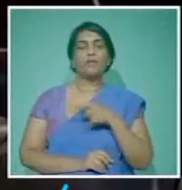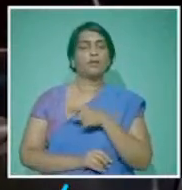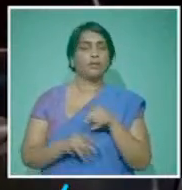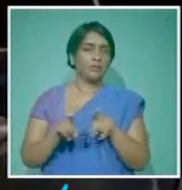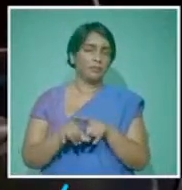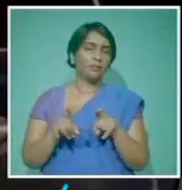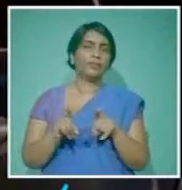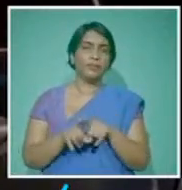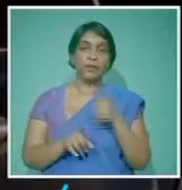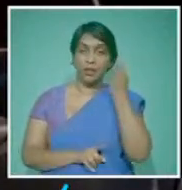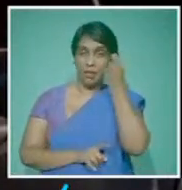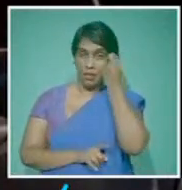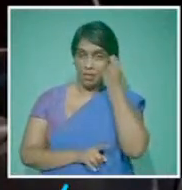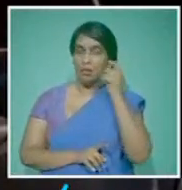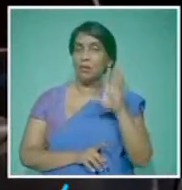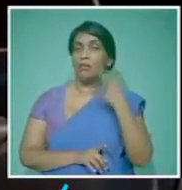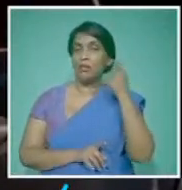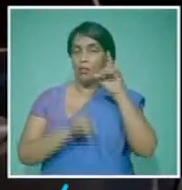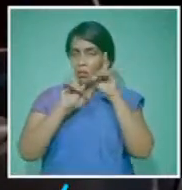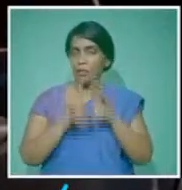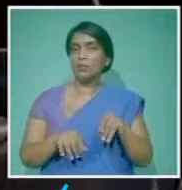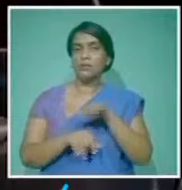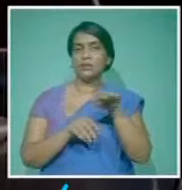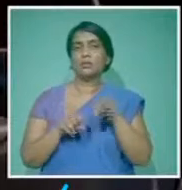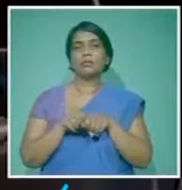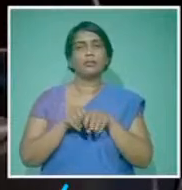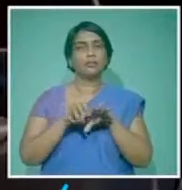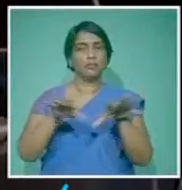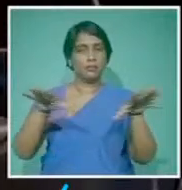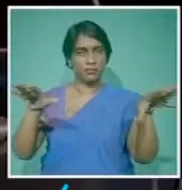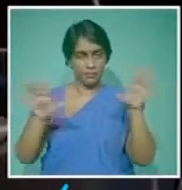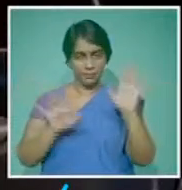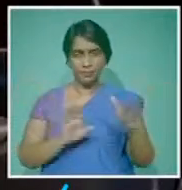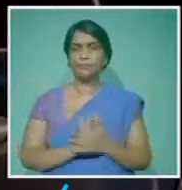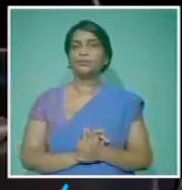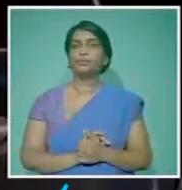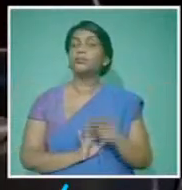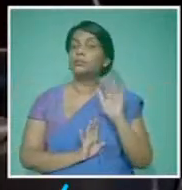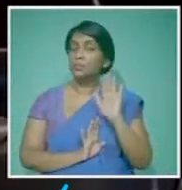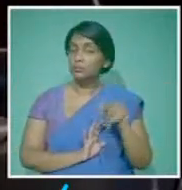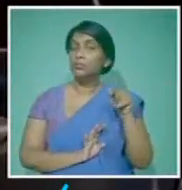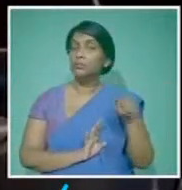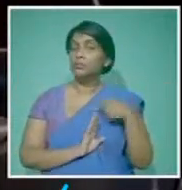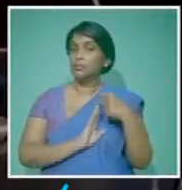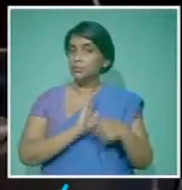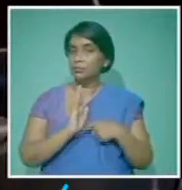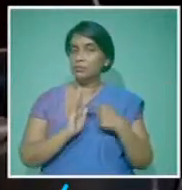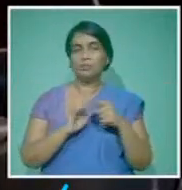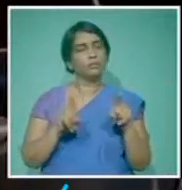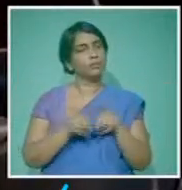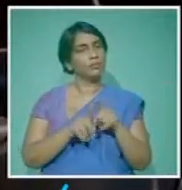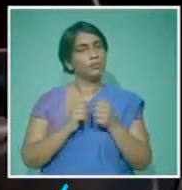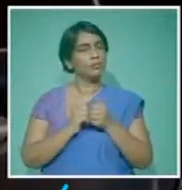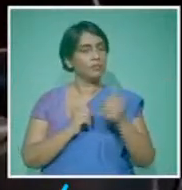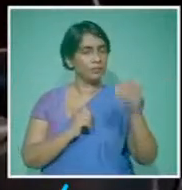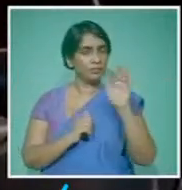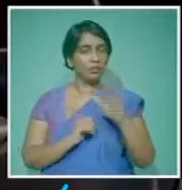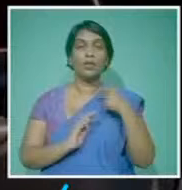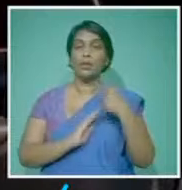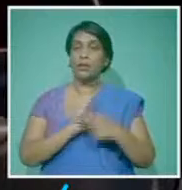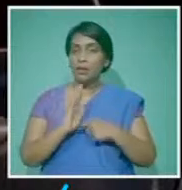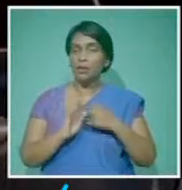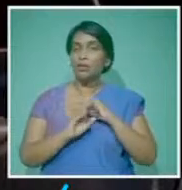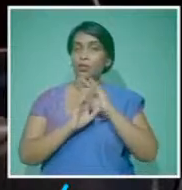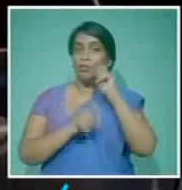වගේ මත එවැනි අදහස් මේ වෙනකොට සමාජගත වෙමින් තියෙනවා. නමුත් මේ රට මේ තත්ත්වයට පත් උනේ මේ රටේ